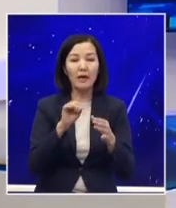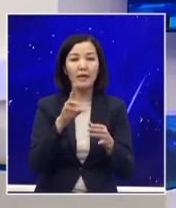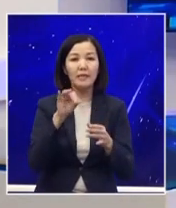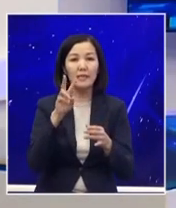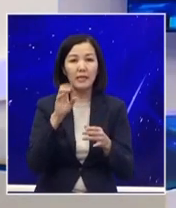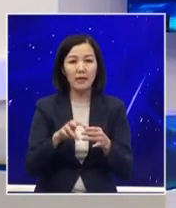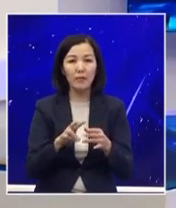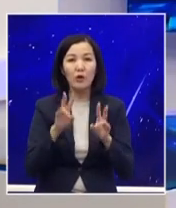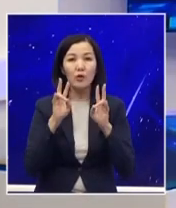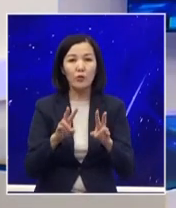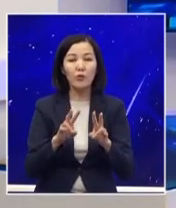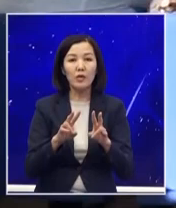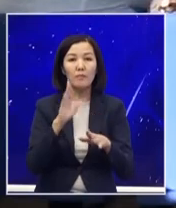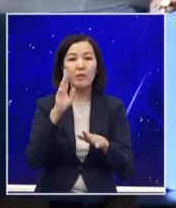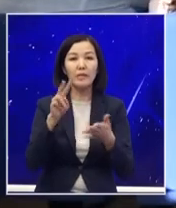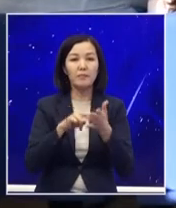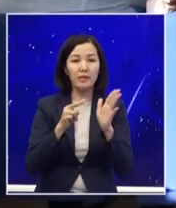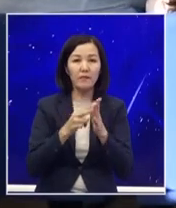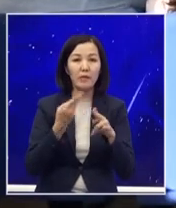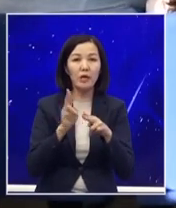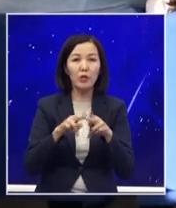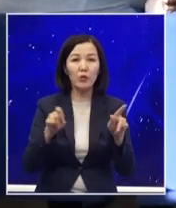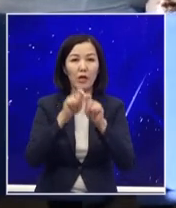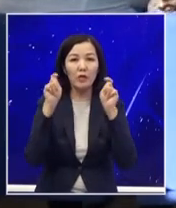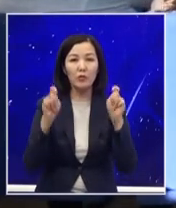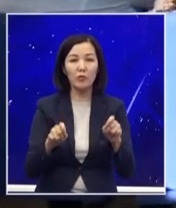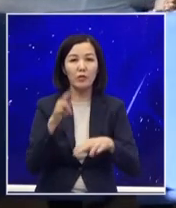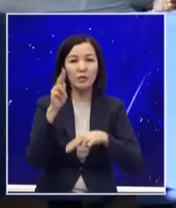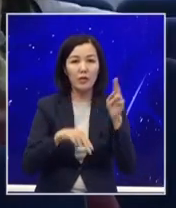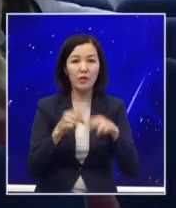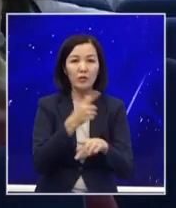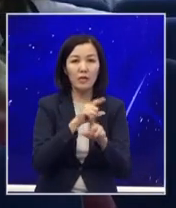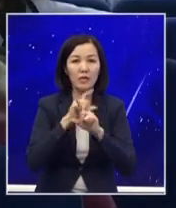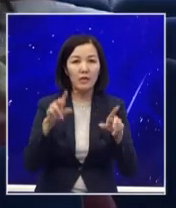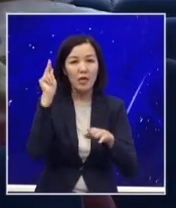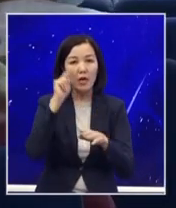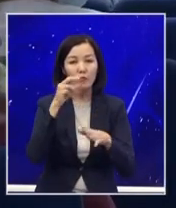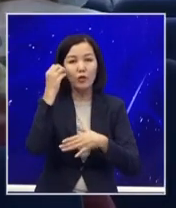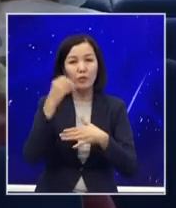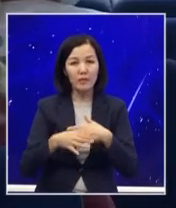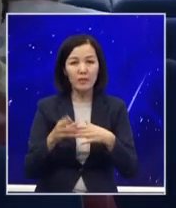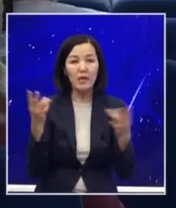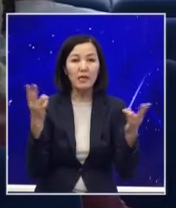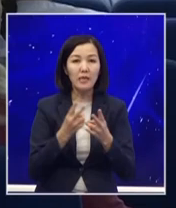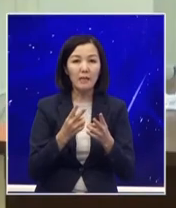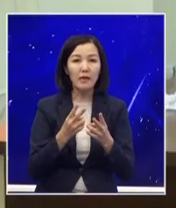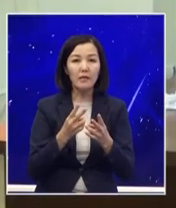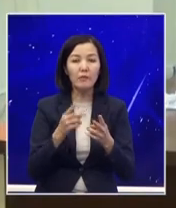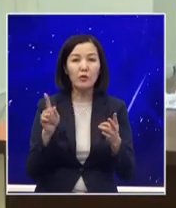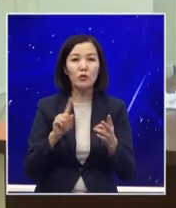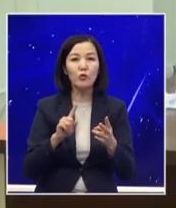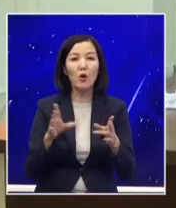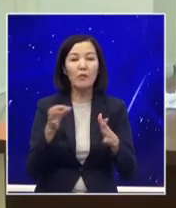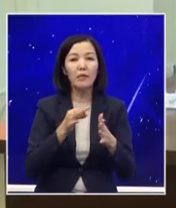ICM Edutech, но и перспективами, которые откроются со строительством клиники с обучающим центром. Необходимо отметить, что